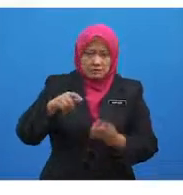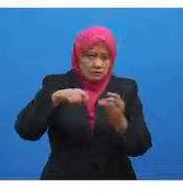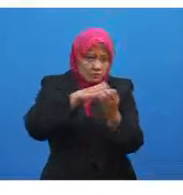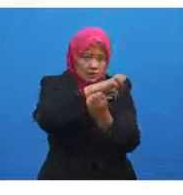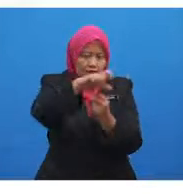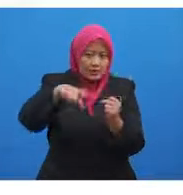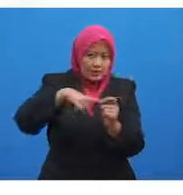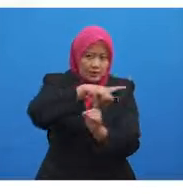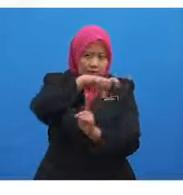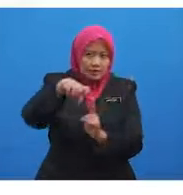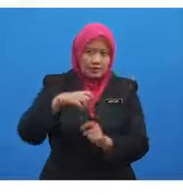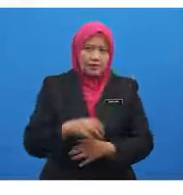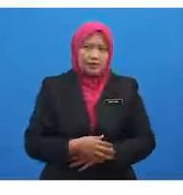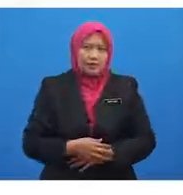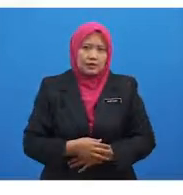bertakuk